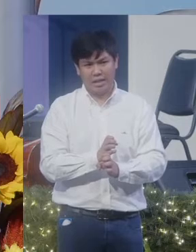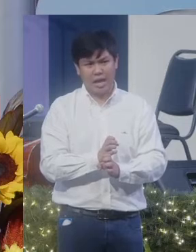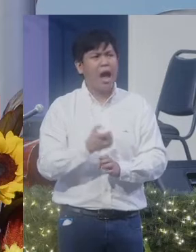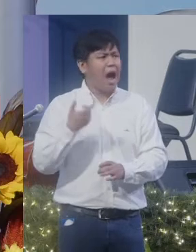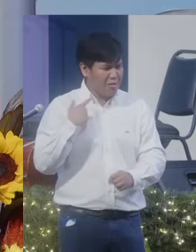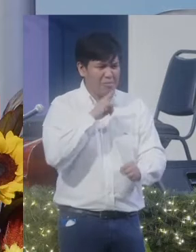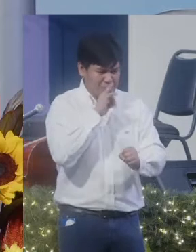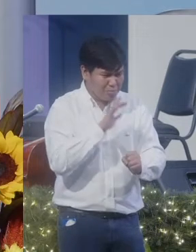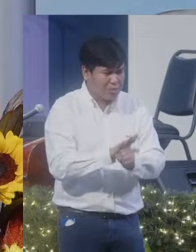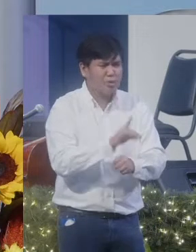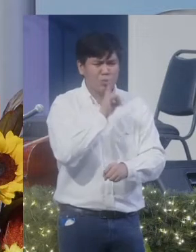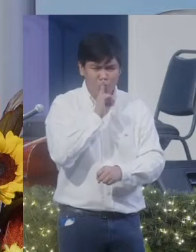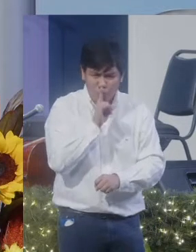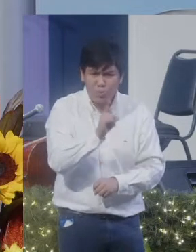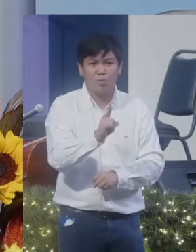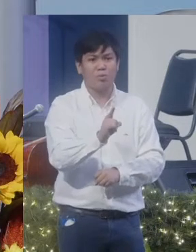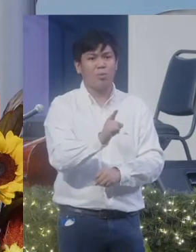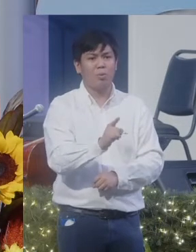nandun na tayo